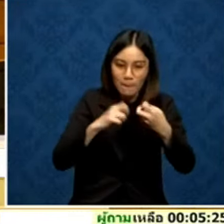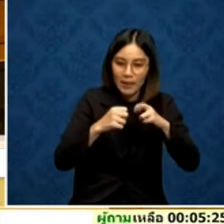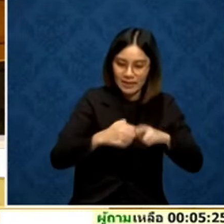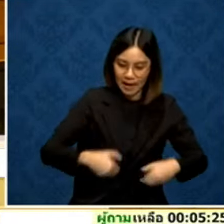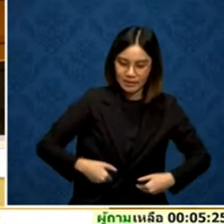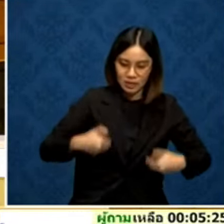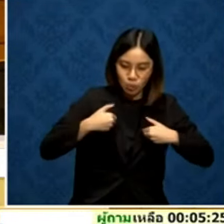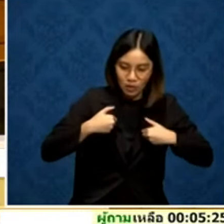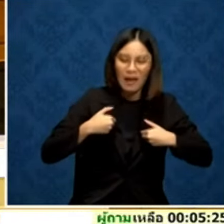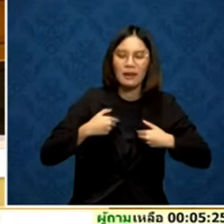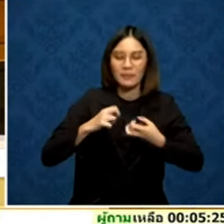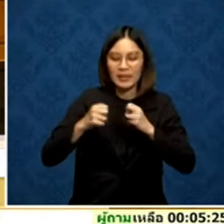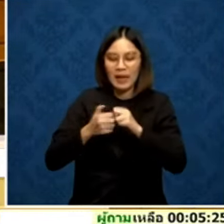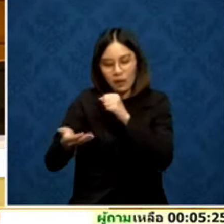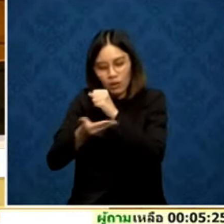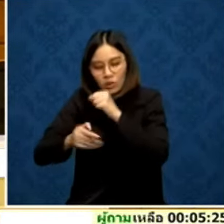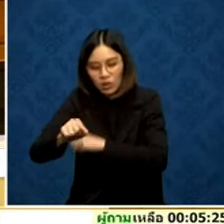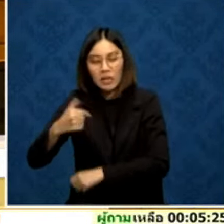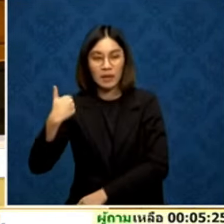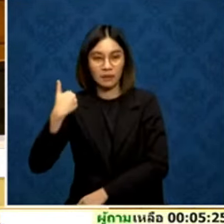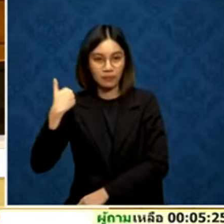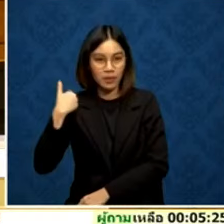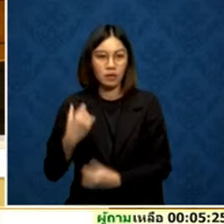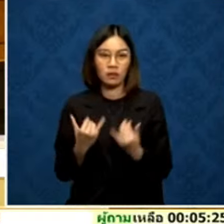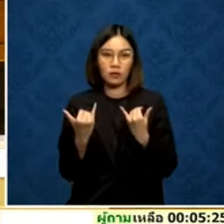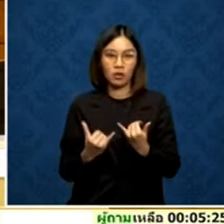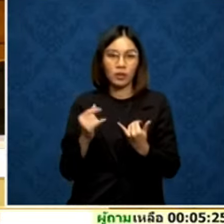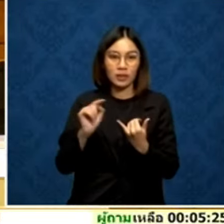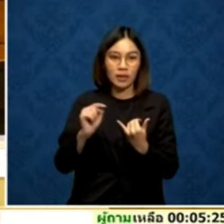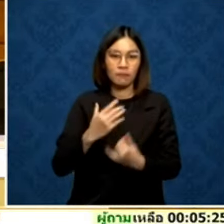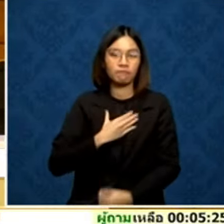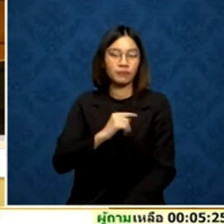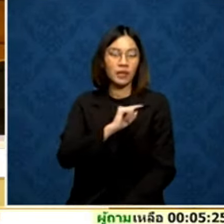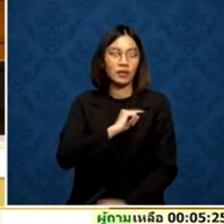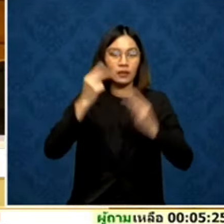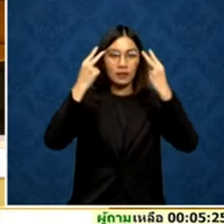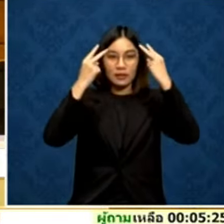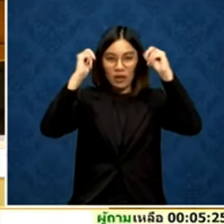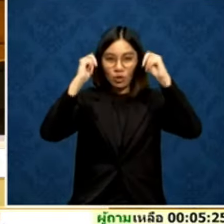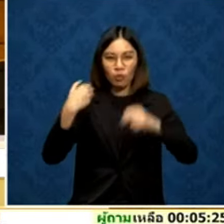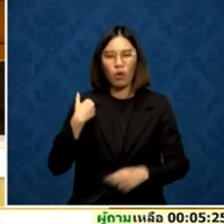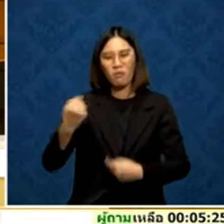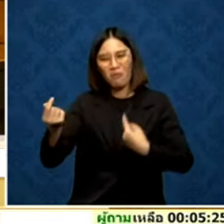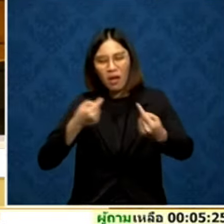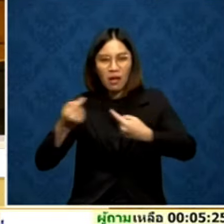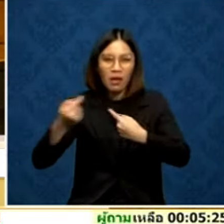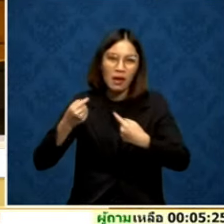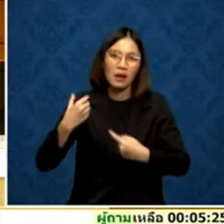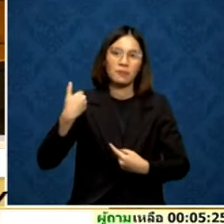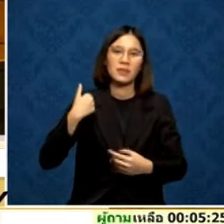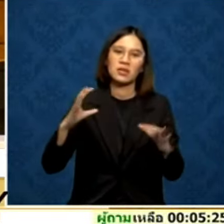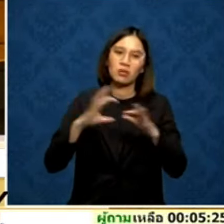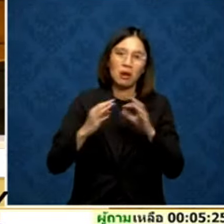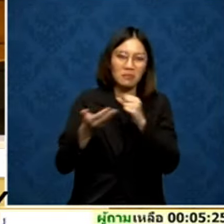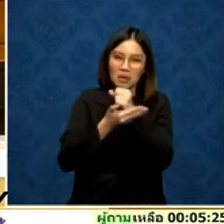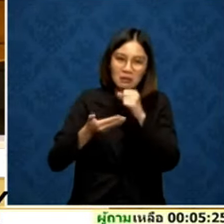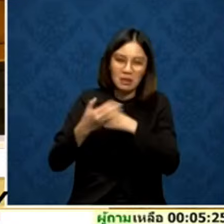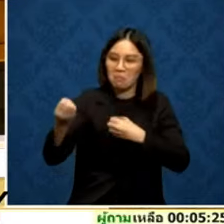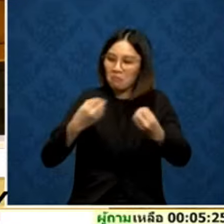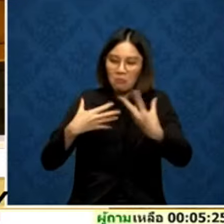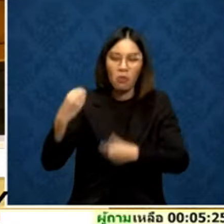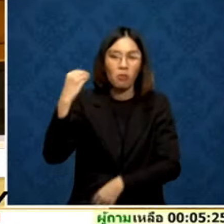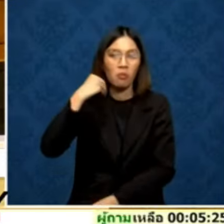อะผมลงไปปัจจุบันนี้ในฐานะนายกรัฐมนตรีก็มีคนตำบลเกี่ยวกับเรื่องยาเสพติดทั้งหมดนะครับเมื่อว